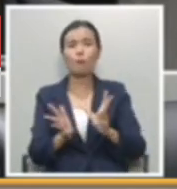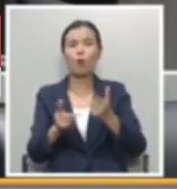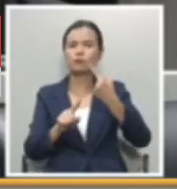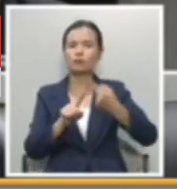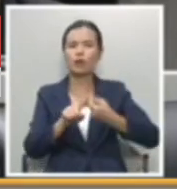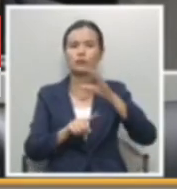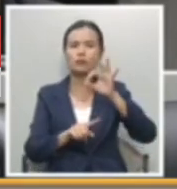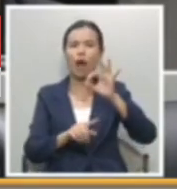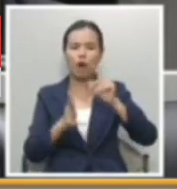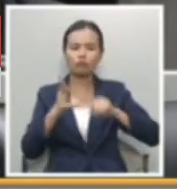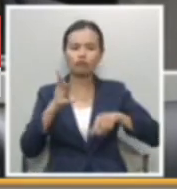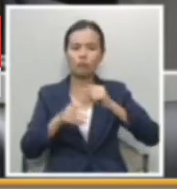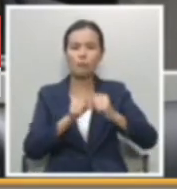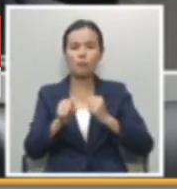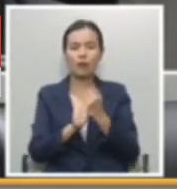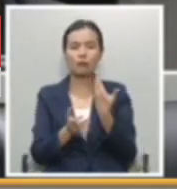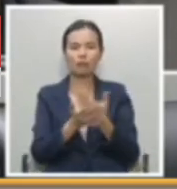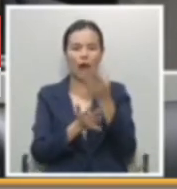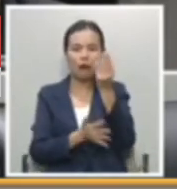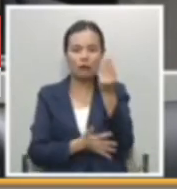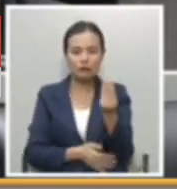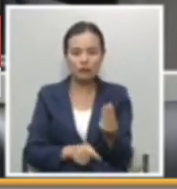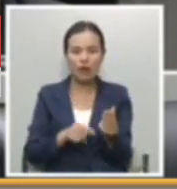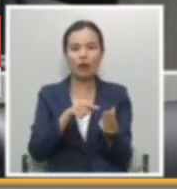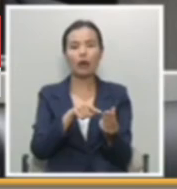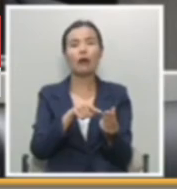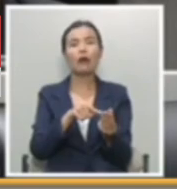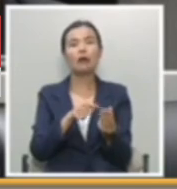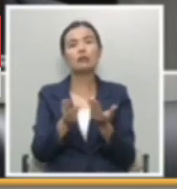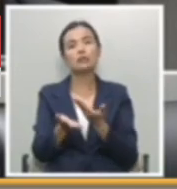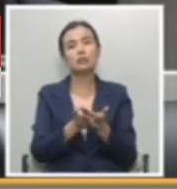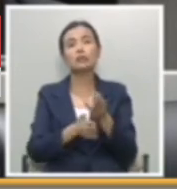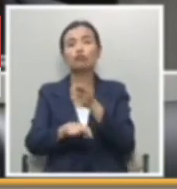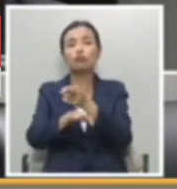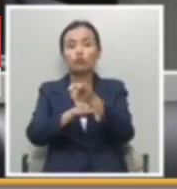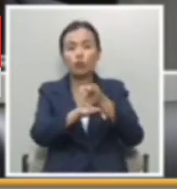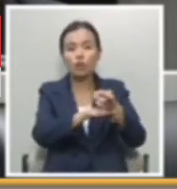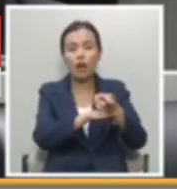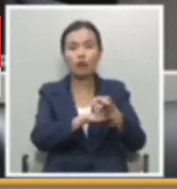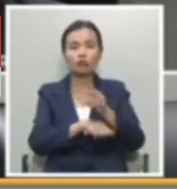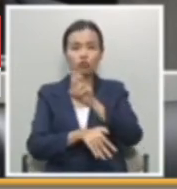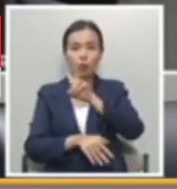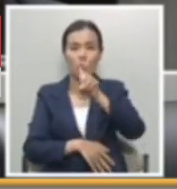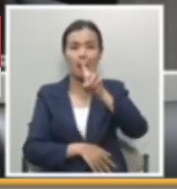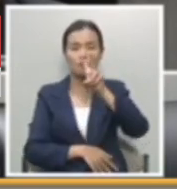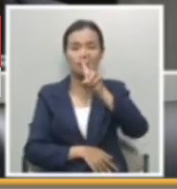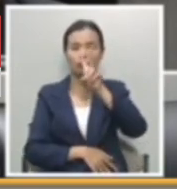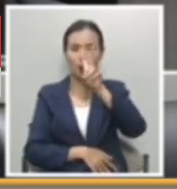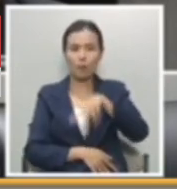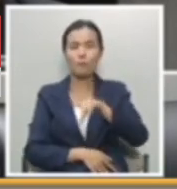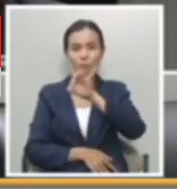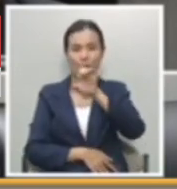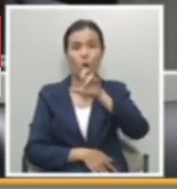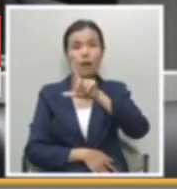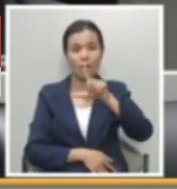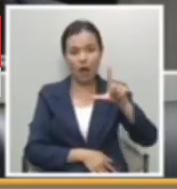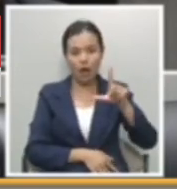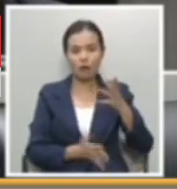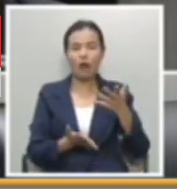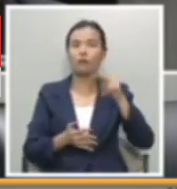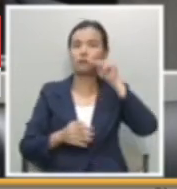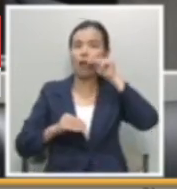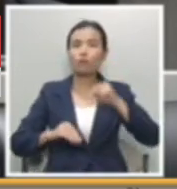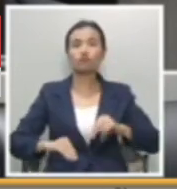วอ่ะเงินมันก็เหลือไปจัดซื้อรถถัง 2,800 ล้านสุดท้ายเกิดน้ำ